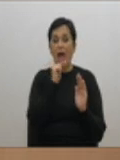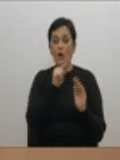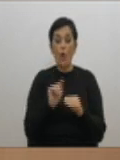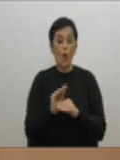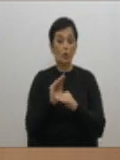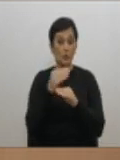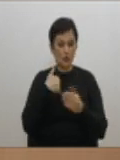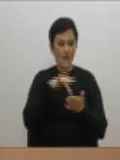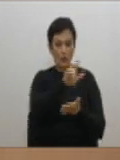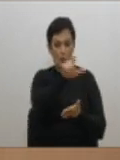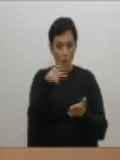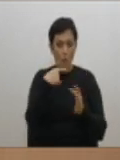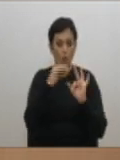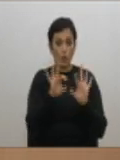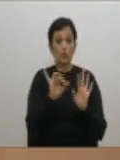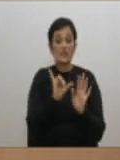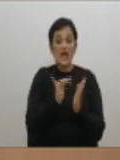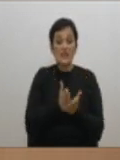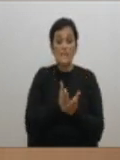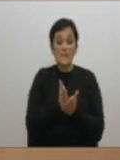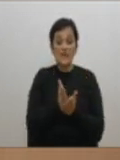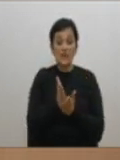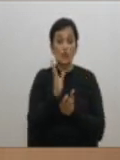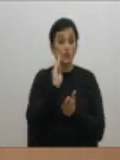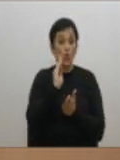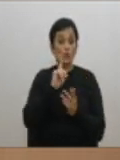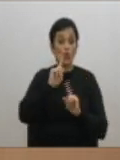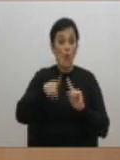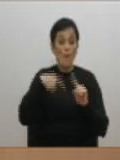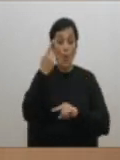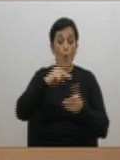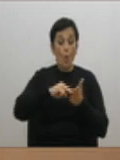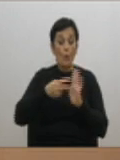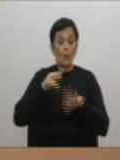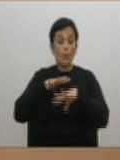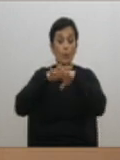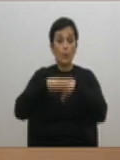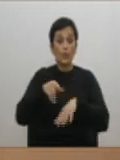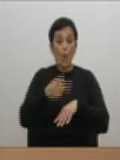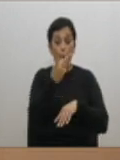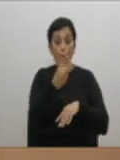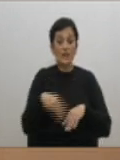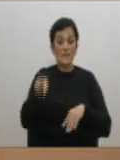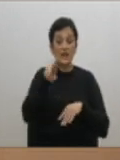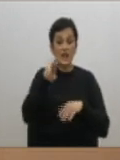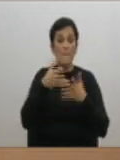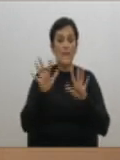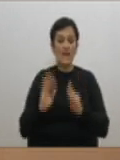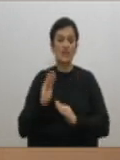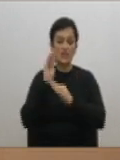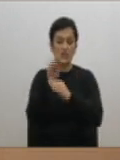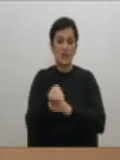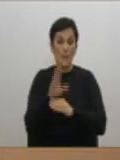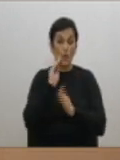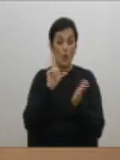უთხრათ ჩვენს მოქალაქეებს, მიდის იქ, როდესაც მომავალი წლის ბიუჯეტი 2 მილიარდით და მეტით იზრდება, როდესაც